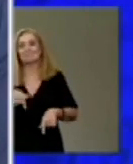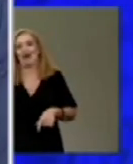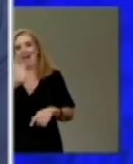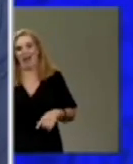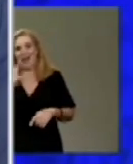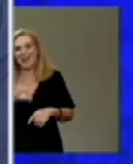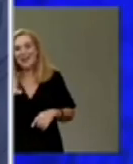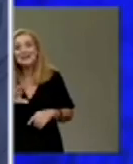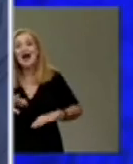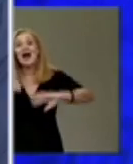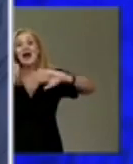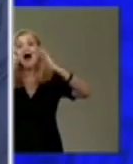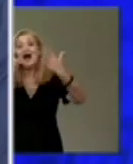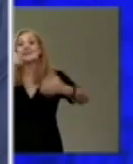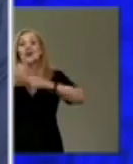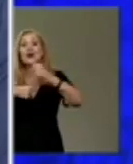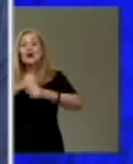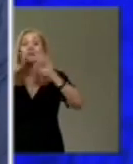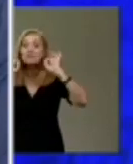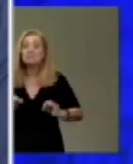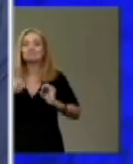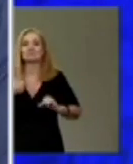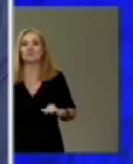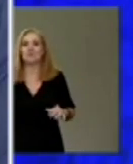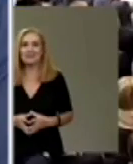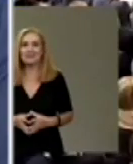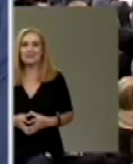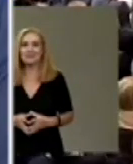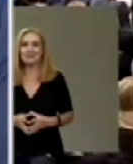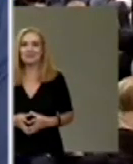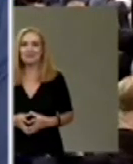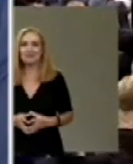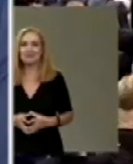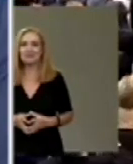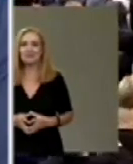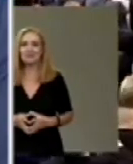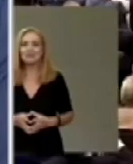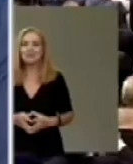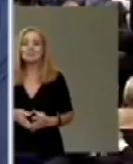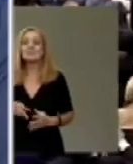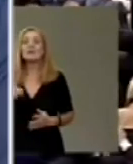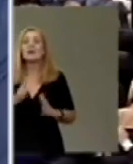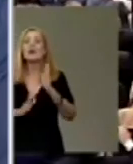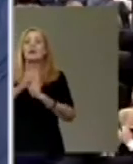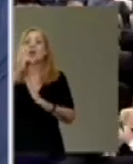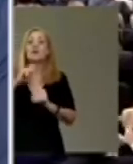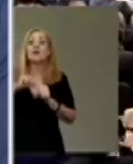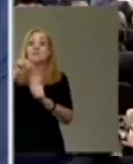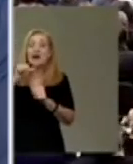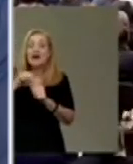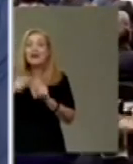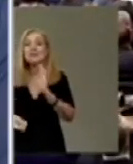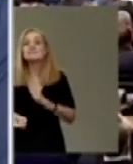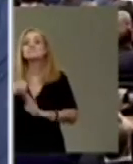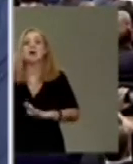επισήμανση εδώ ότι ναι θα γίνει από τον απρίλιο του 25 στα 850 με προοπτική μέχρι το